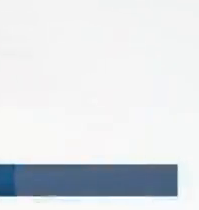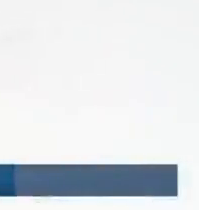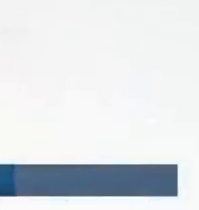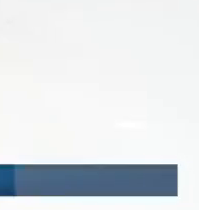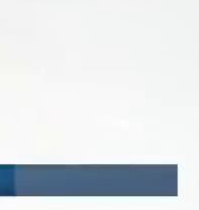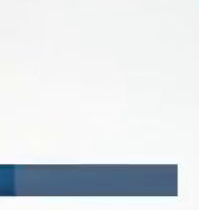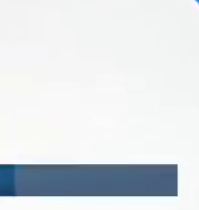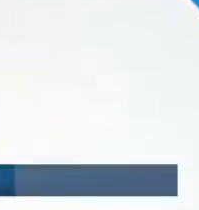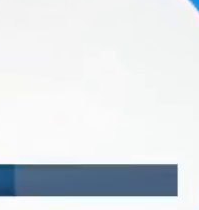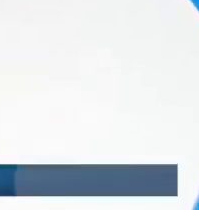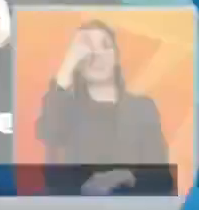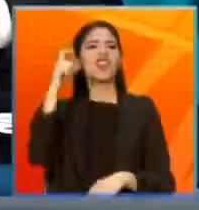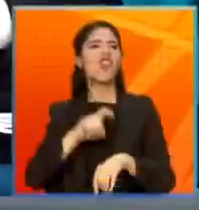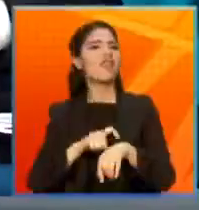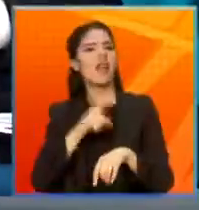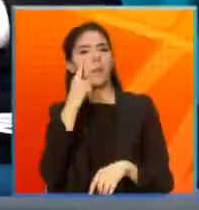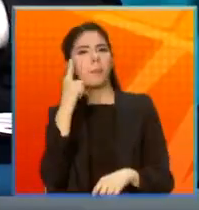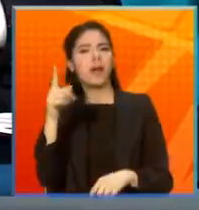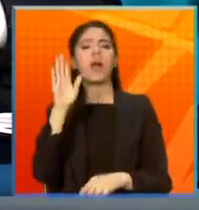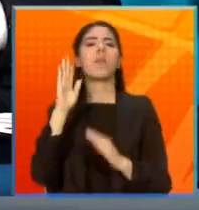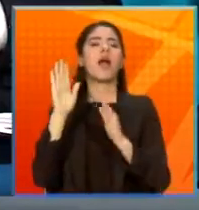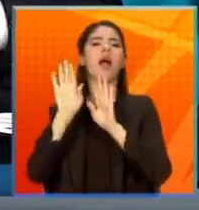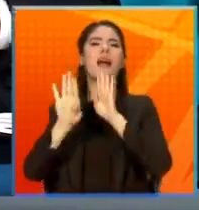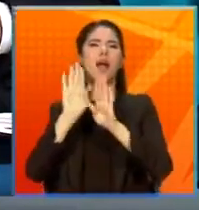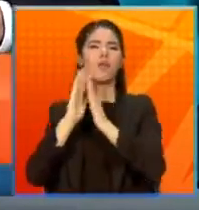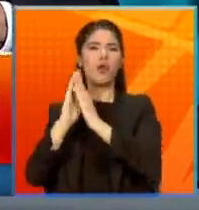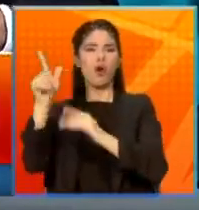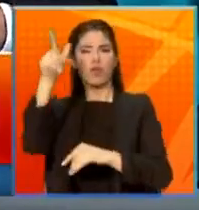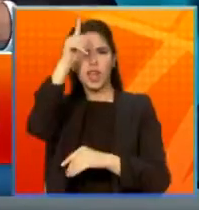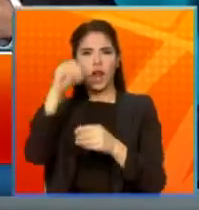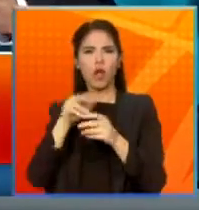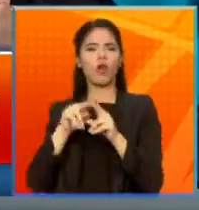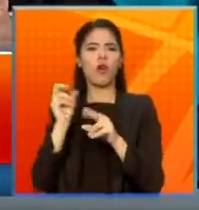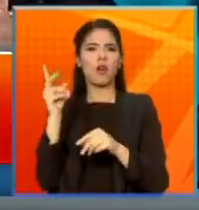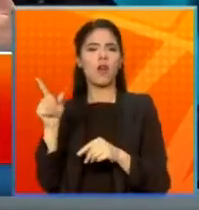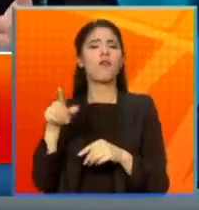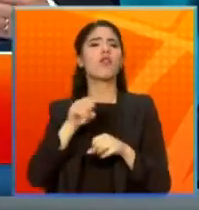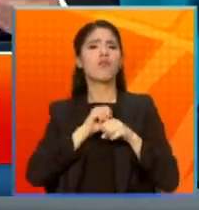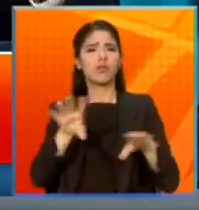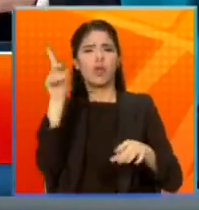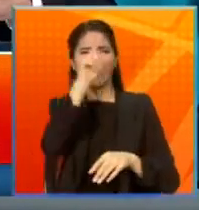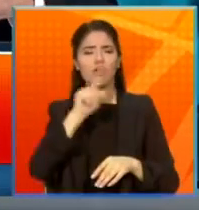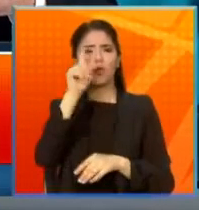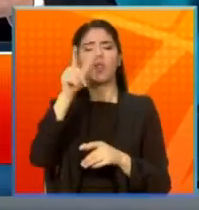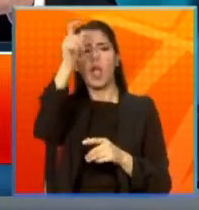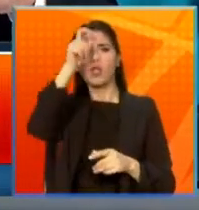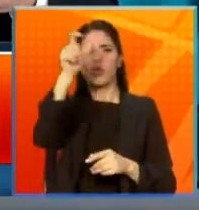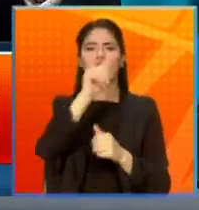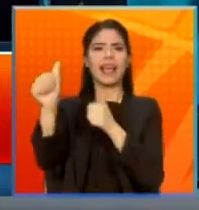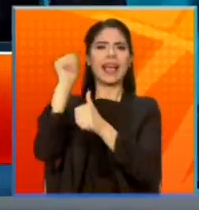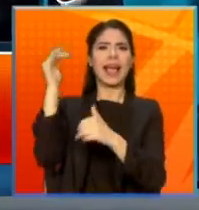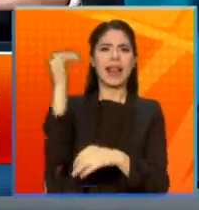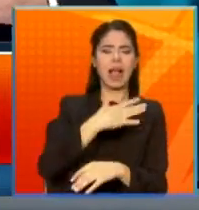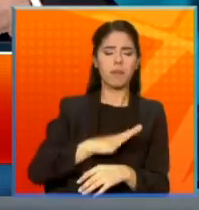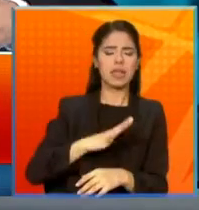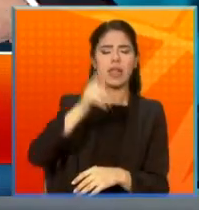Gelelim bu sıcak günün sıcak saatlerine. Kapı komşumuz İran'da görülen koronavirüs salgını yüzünden Türkiye'ye dönmek isteyen Türk vatandaşlar